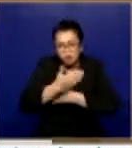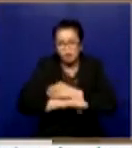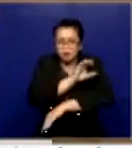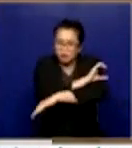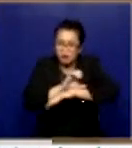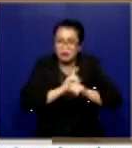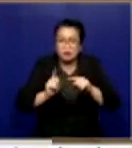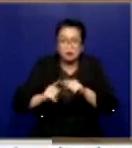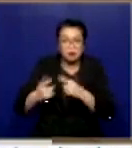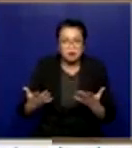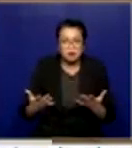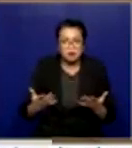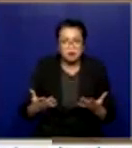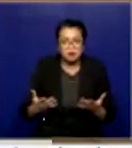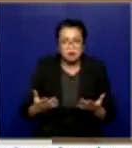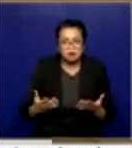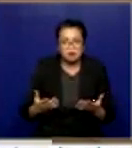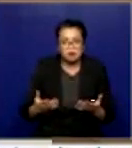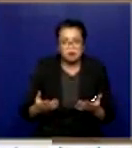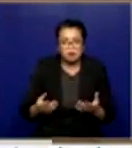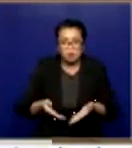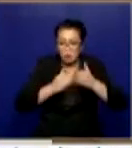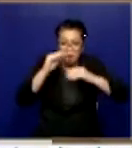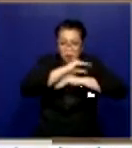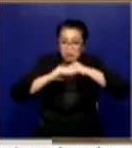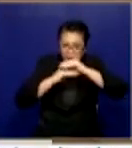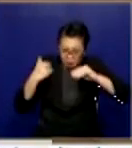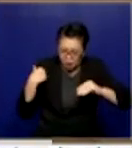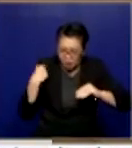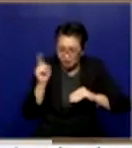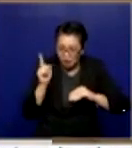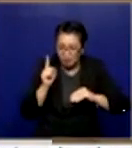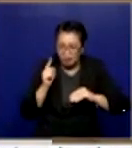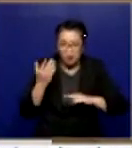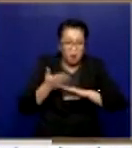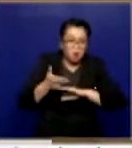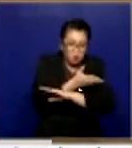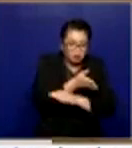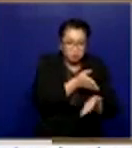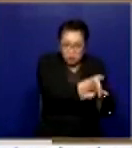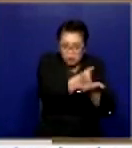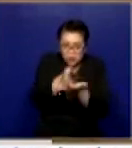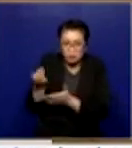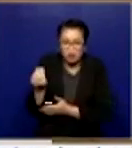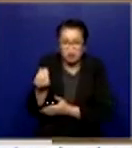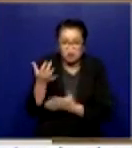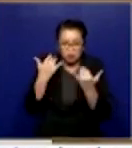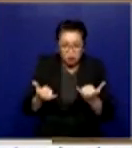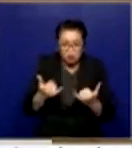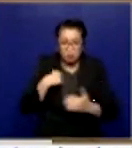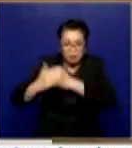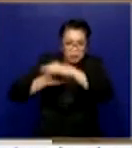ฟ้าเกิดขึ้นสมัยก่อนนั้นทำแค่ไหนมีกี่สายมีกี่เส้น